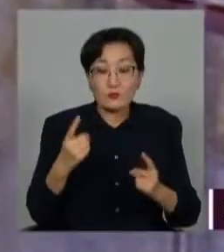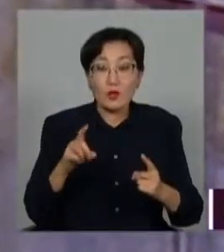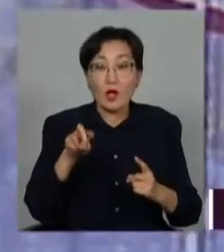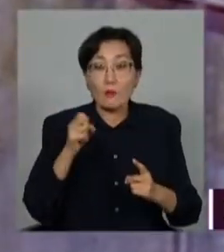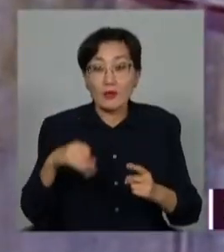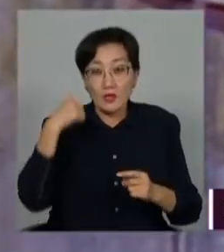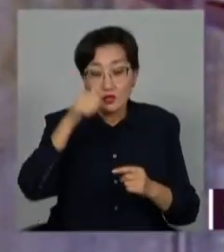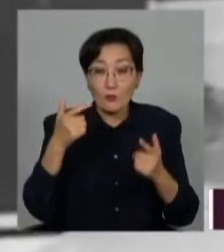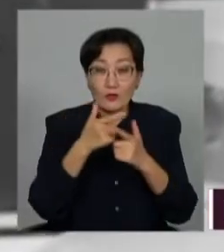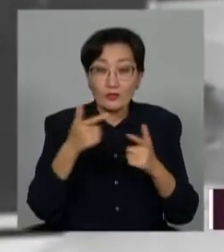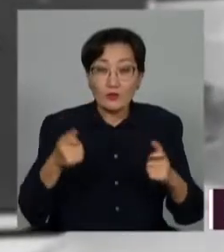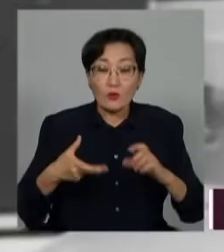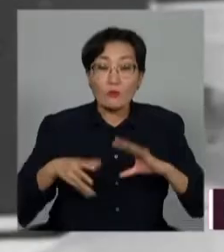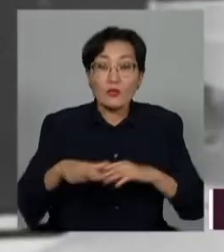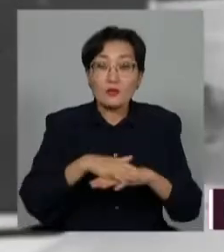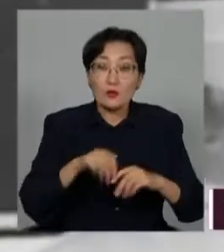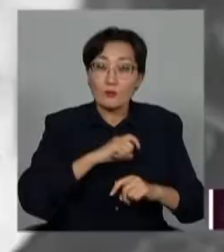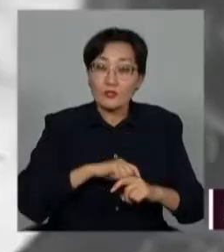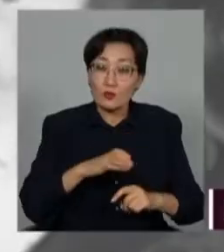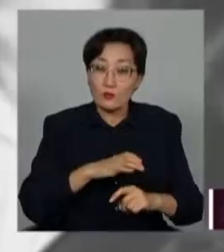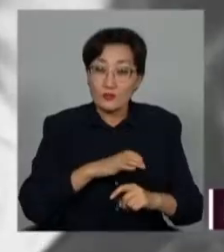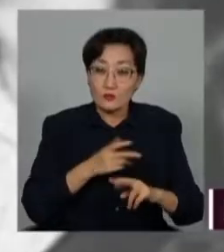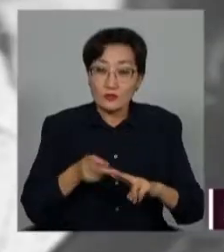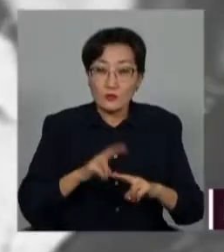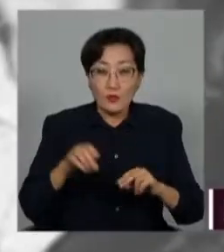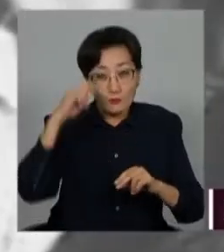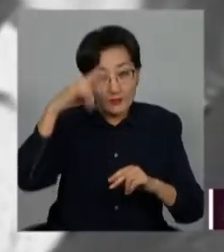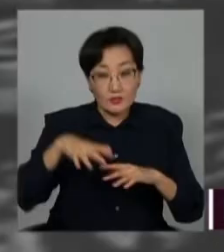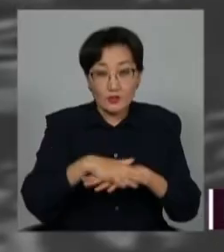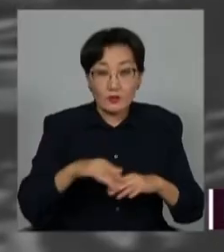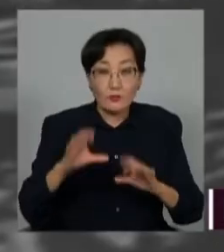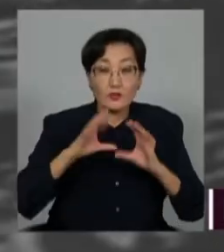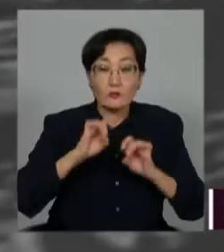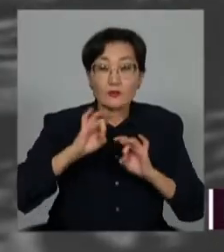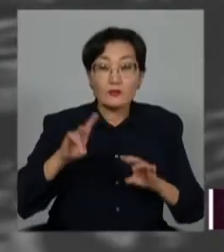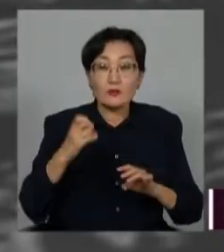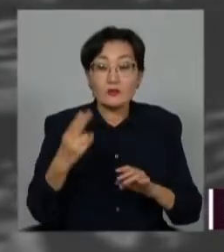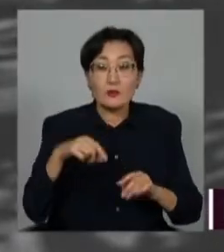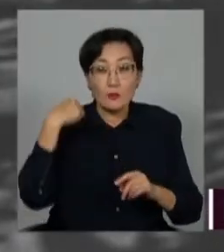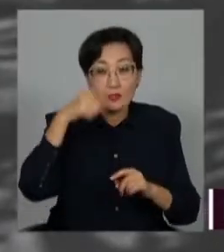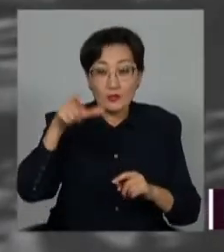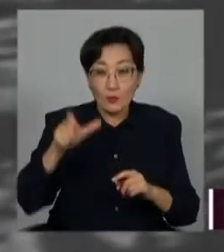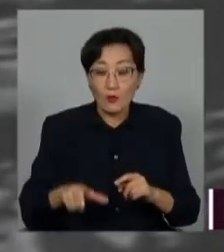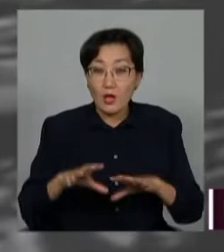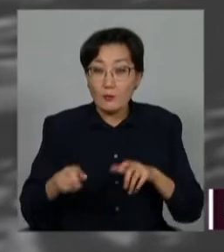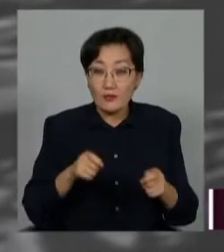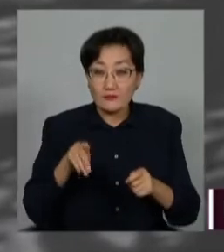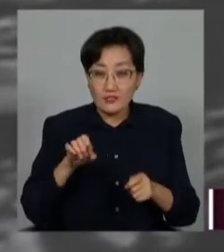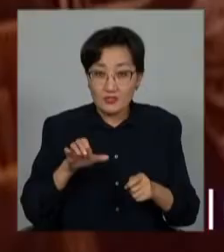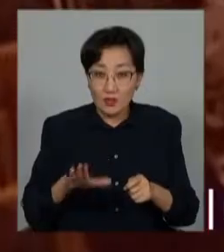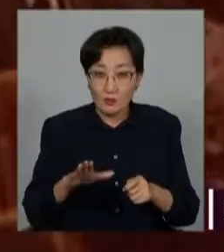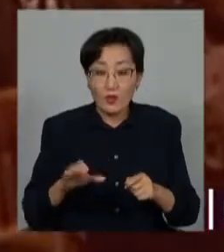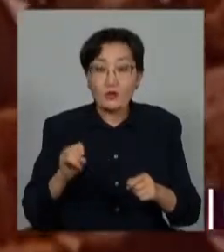жылы болып жарияланып, жалпақ жұрт рухани байыды. Бұл жылы қазақ елін әлемге танытатын ұлттың дара тұлғасын президент Нұрсұлтан